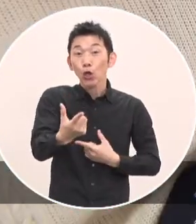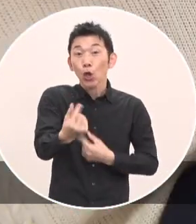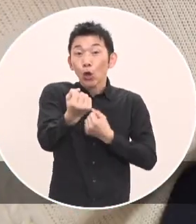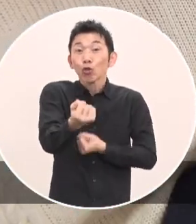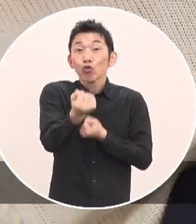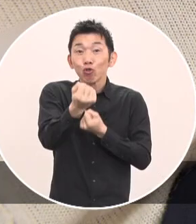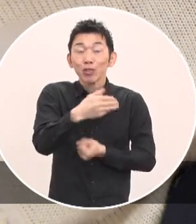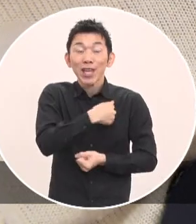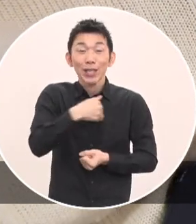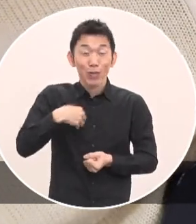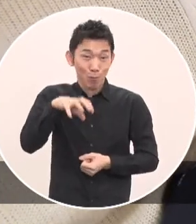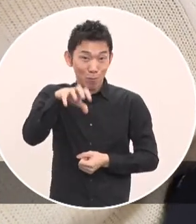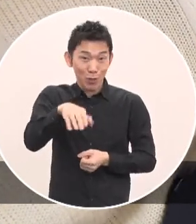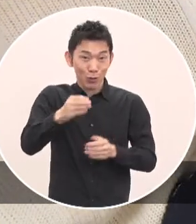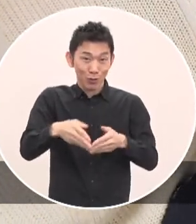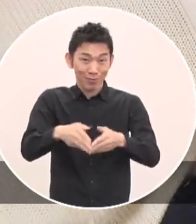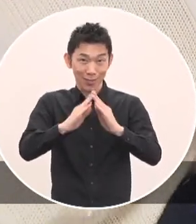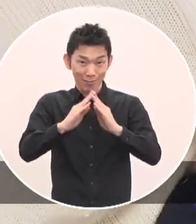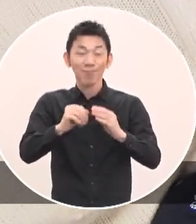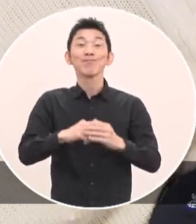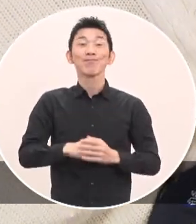て開設されました